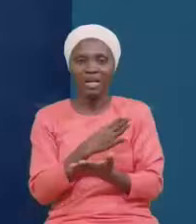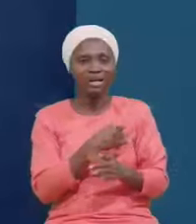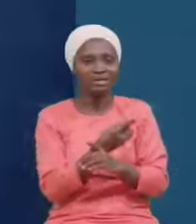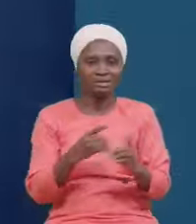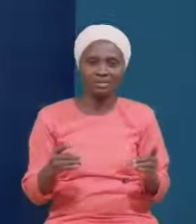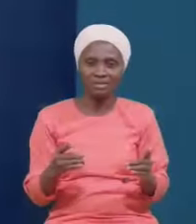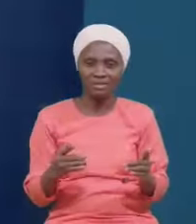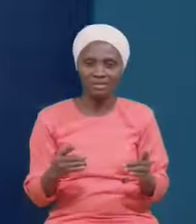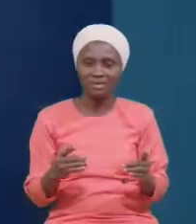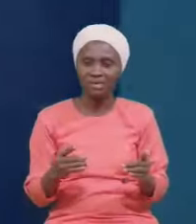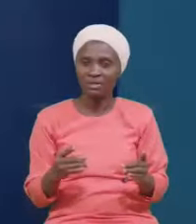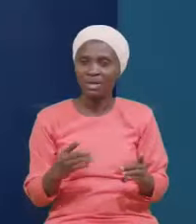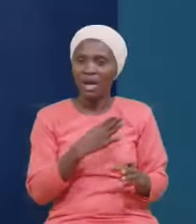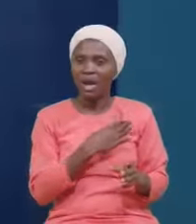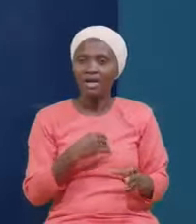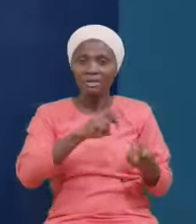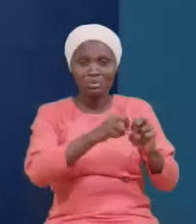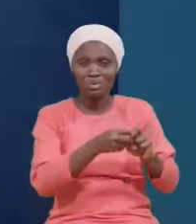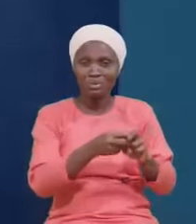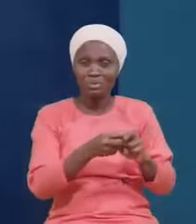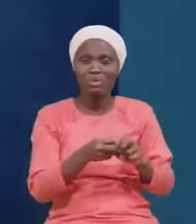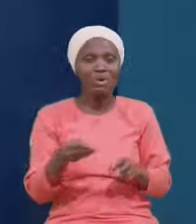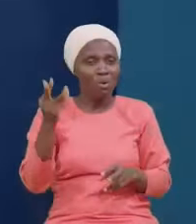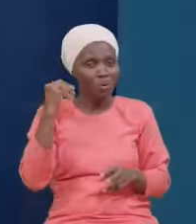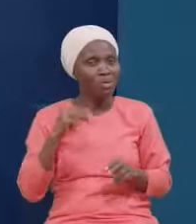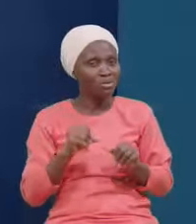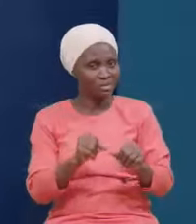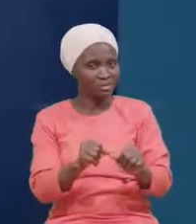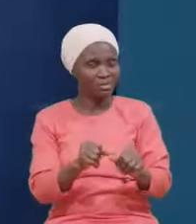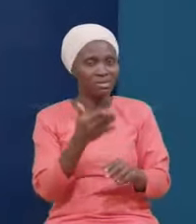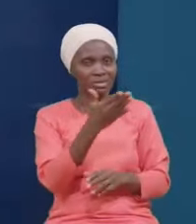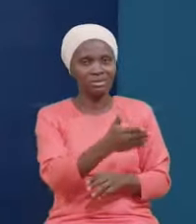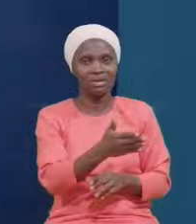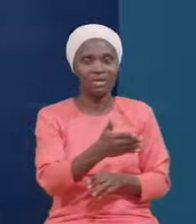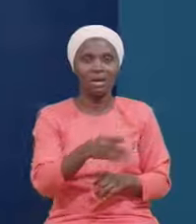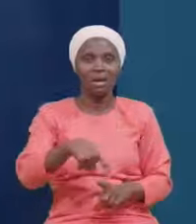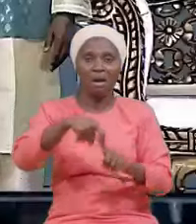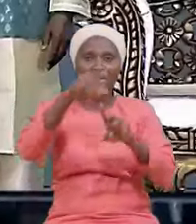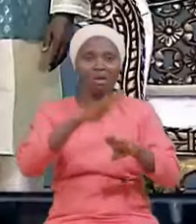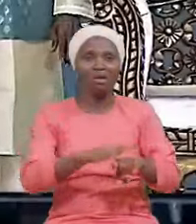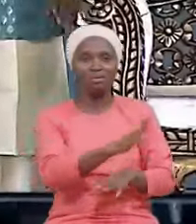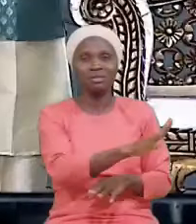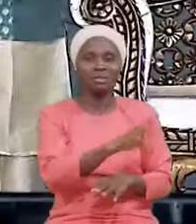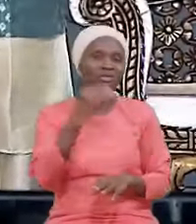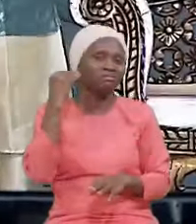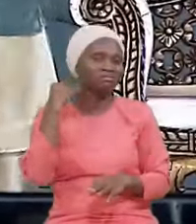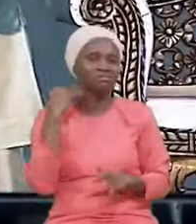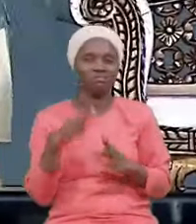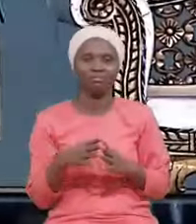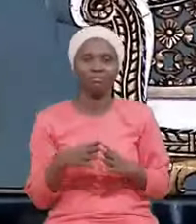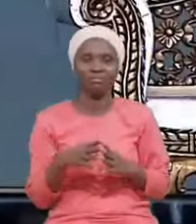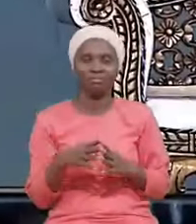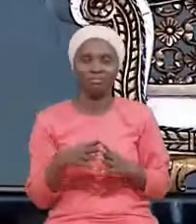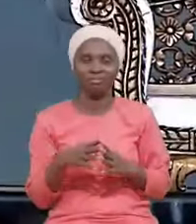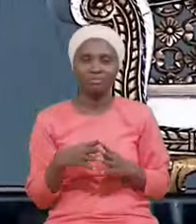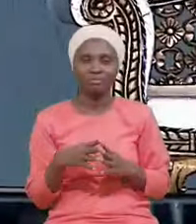deliverance. వారి మీద విశ్వాసం ఉంచారు. And their problems were still hanging on their necks. అయినా ఆ సమస్యలన్నీ వారితో